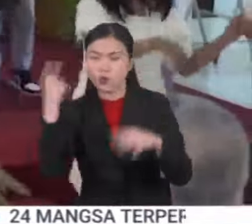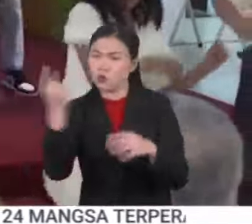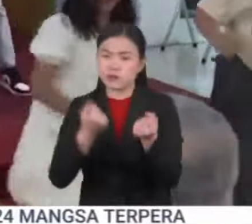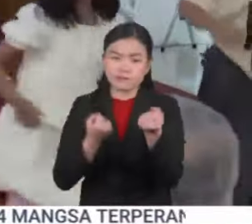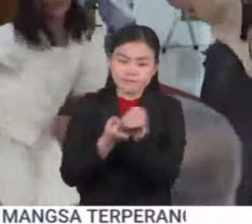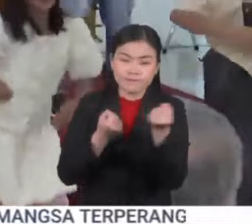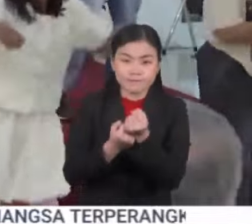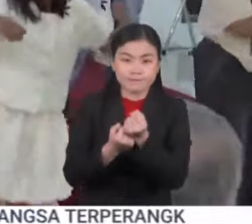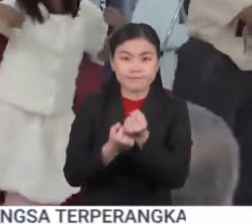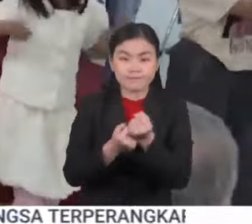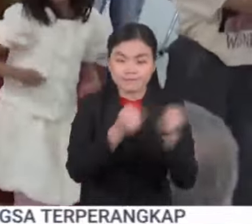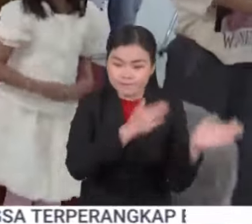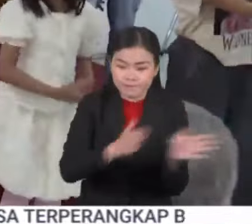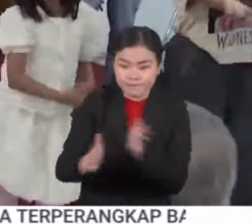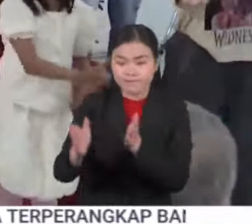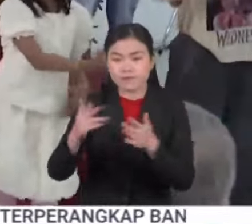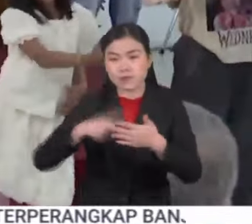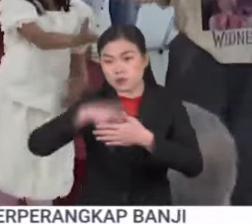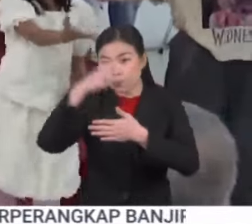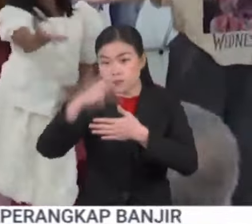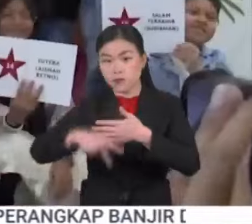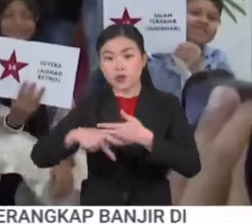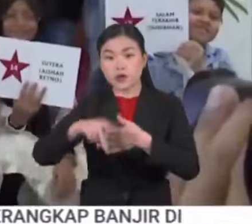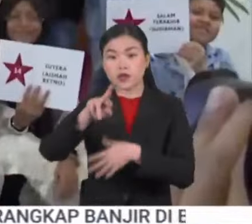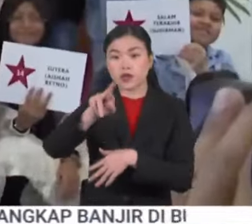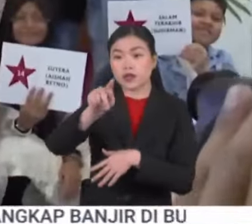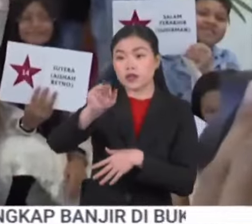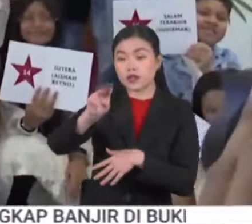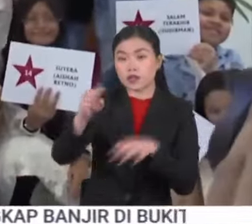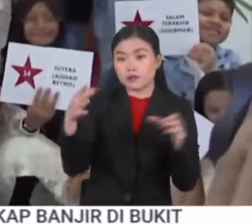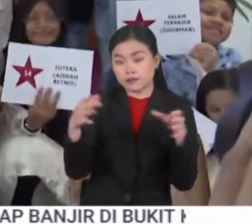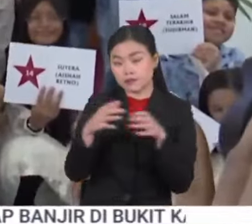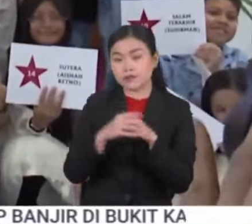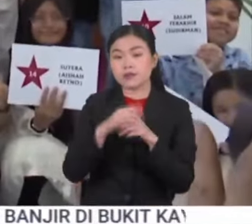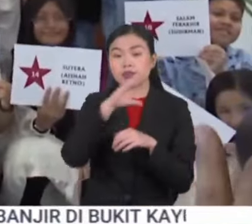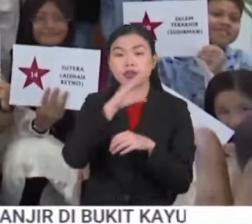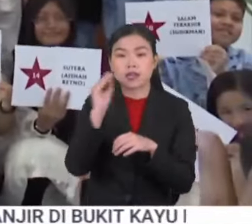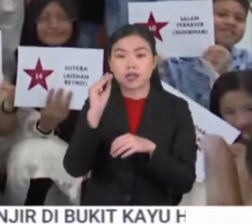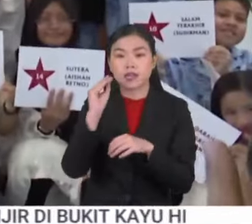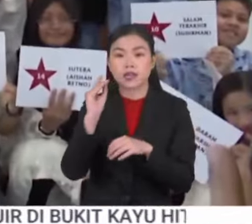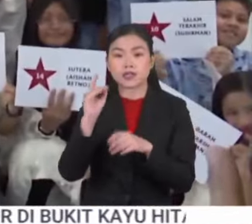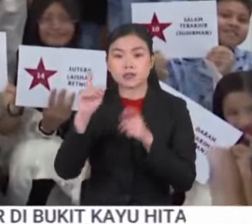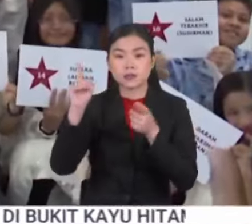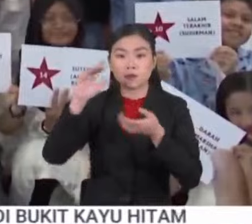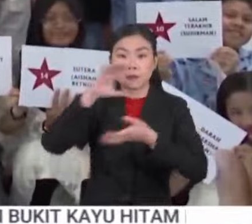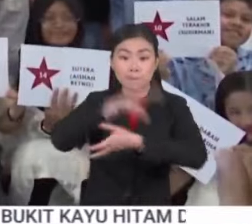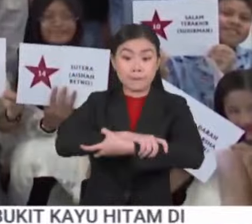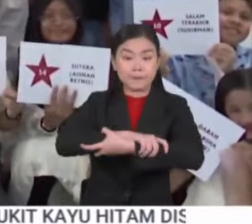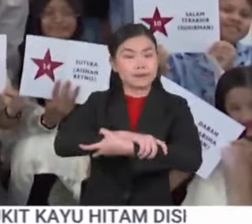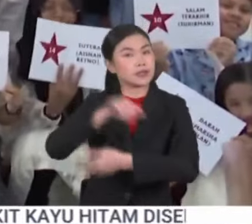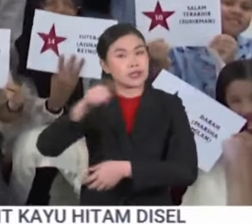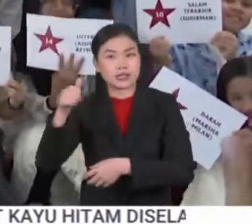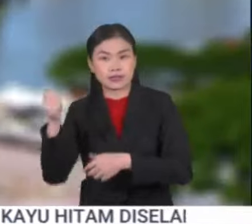menyokong penuh penganjuran program Bintang Kecil saban tahun serta rakan-rakan strategik RTM yang lain.